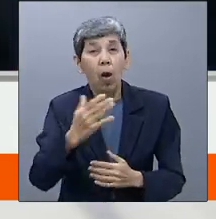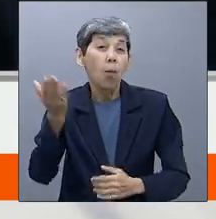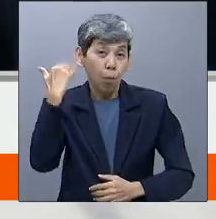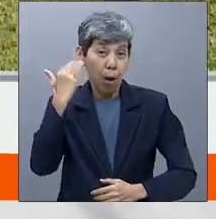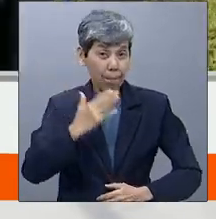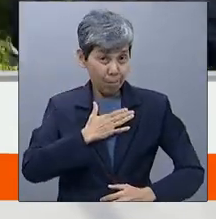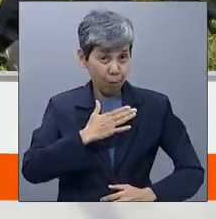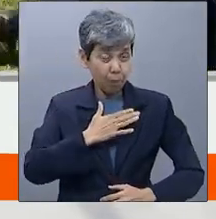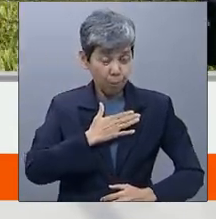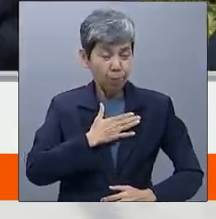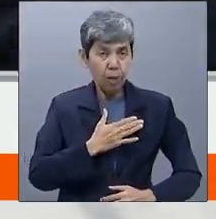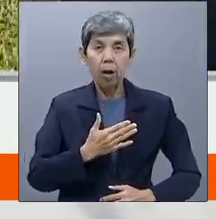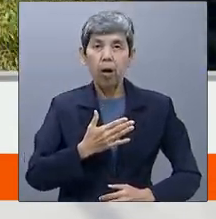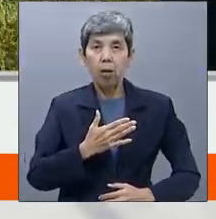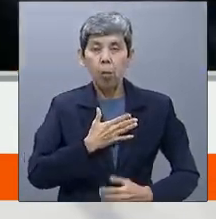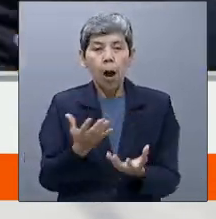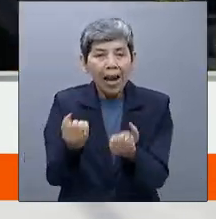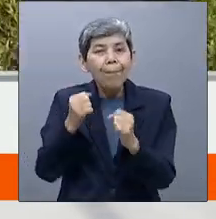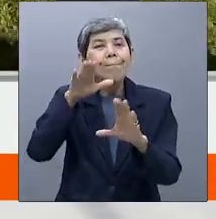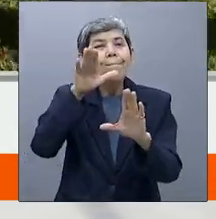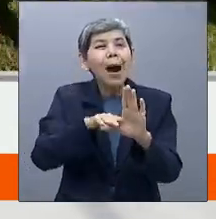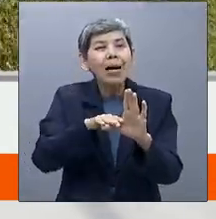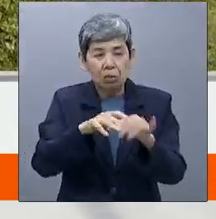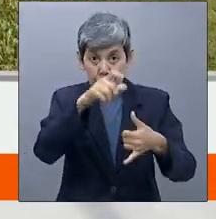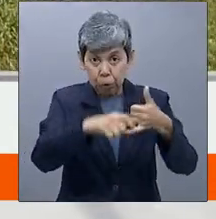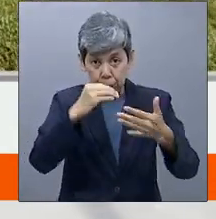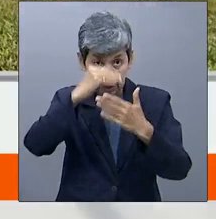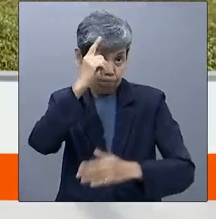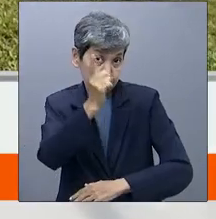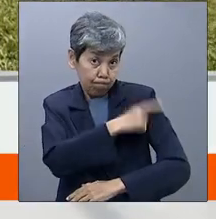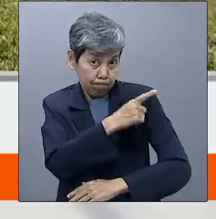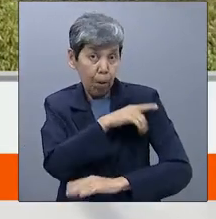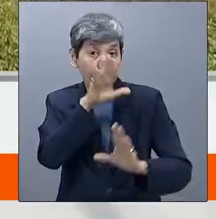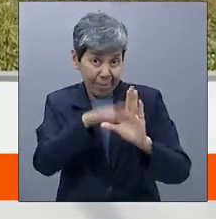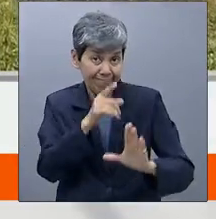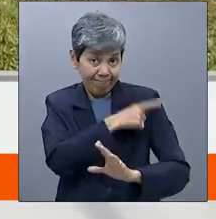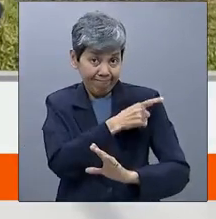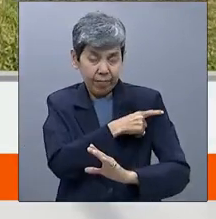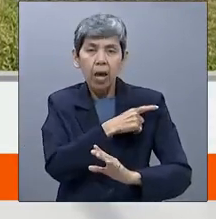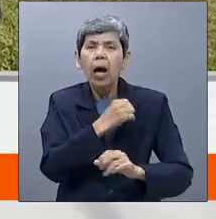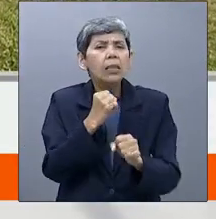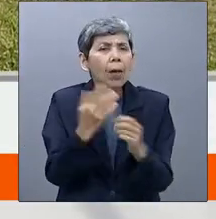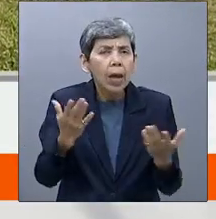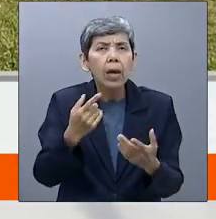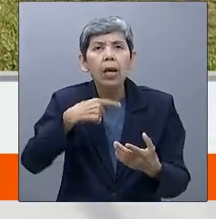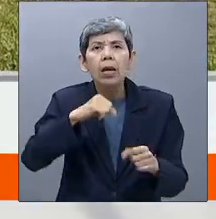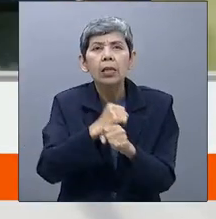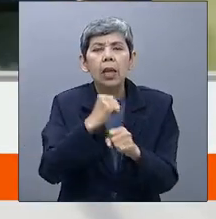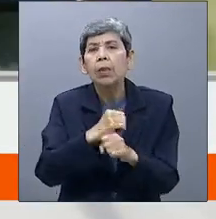ยนะผมเปิดรับสมัครบุคคลที่มีวุฒิปริญญาตรีนะไปทำอะไรให้เป็นแค่ในสิ